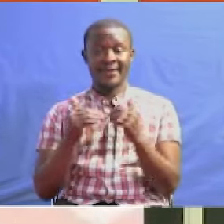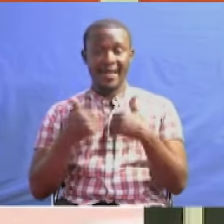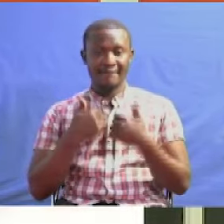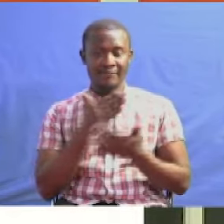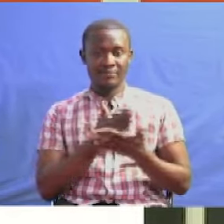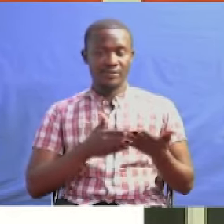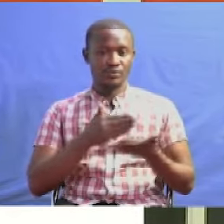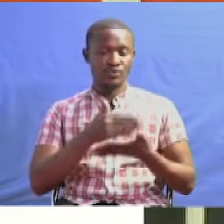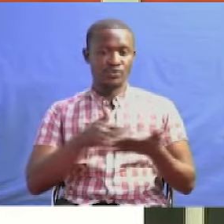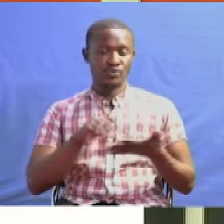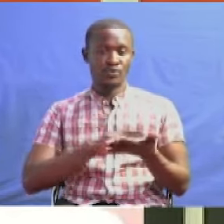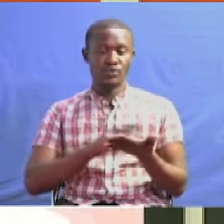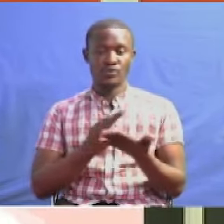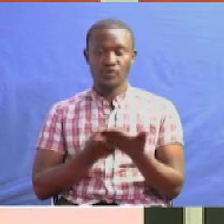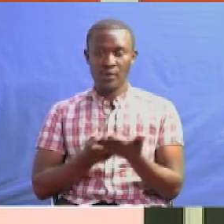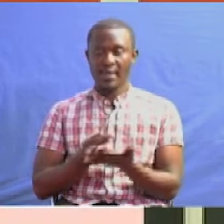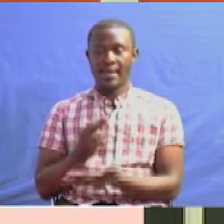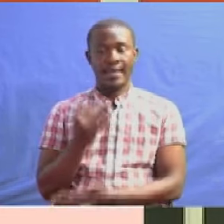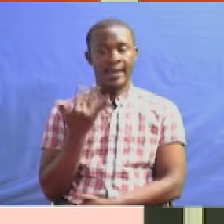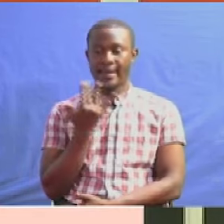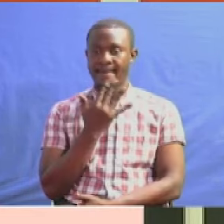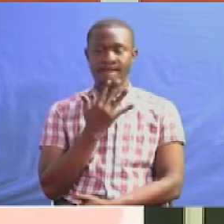sharing, Rigathi Gachagua,